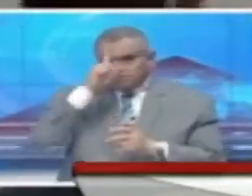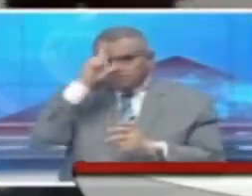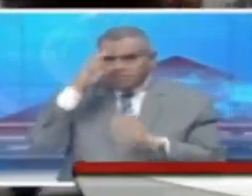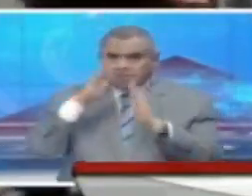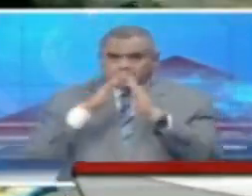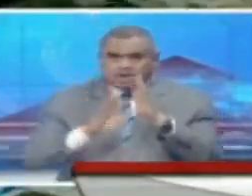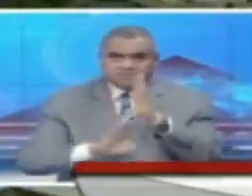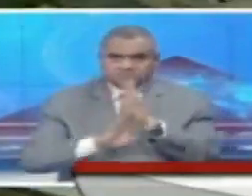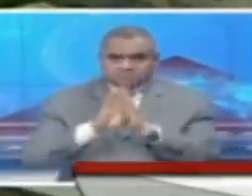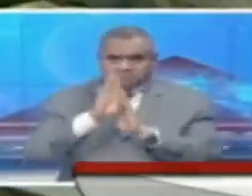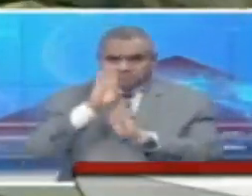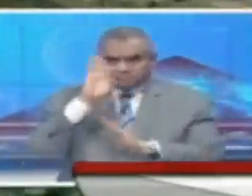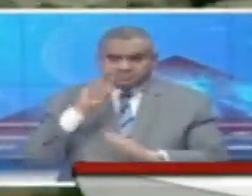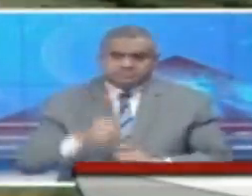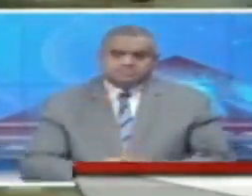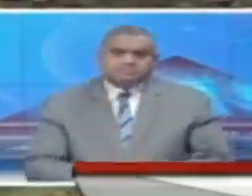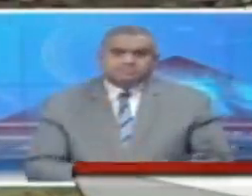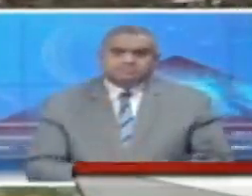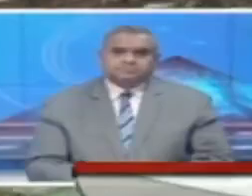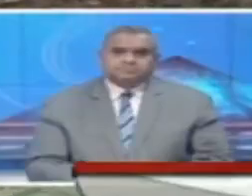القوية.